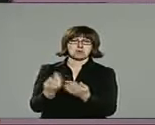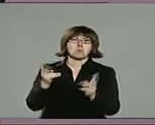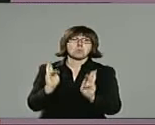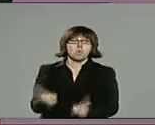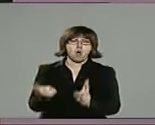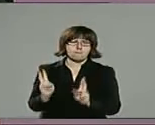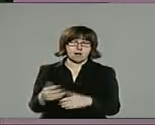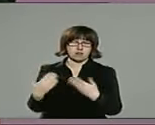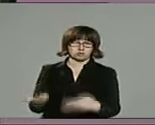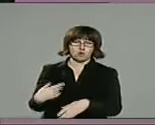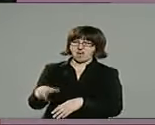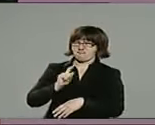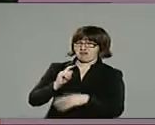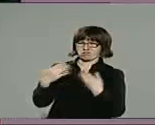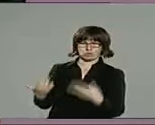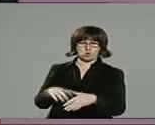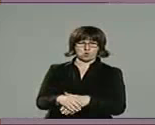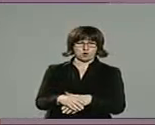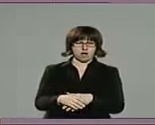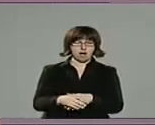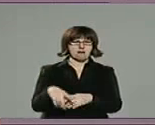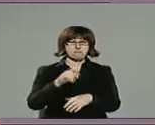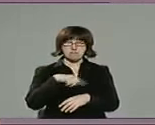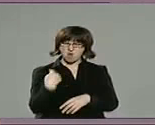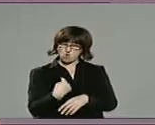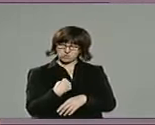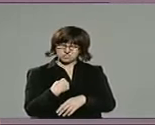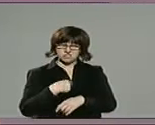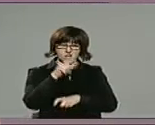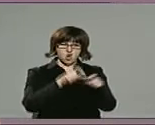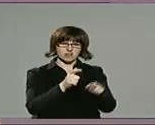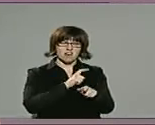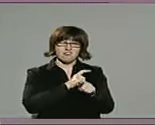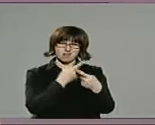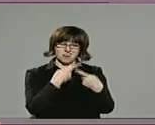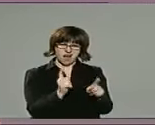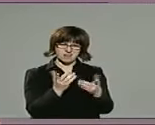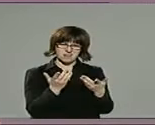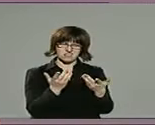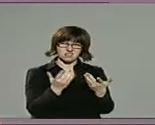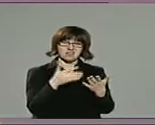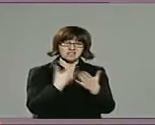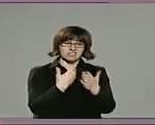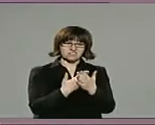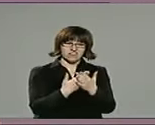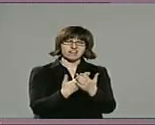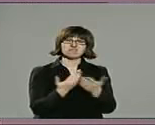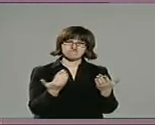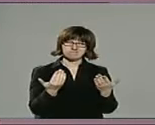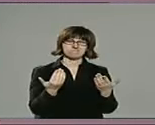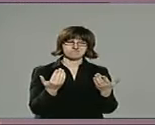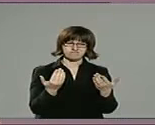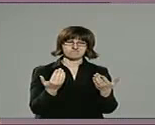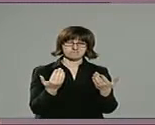denen normal. Die erwarten nichts anderes. Aber bei uns erwarten die was anderes. Und deswegen muss gelten,